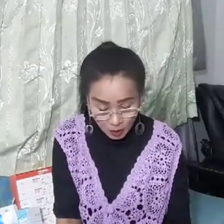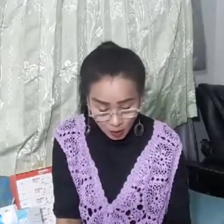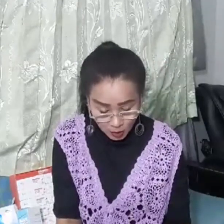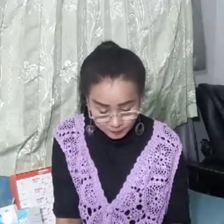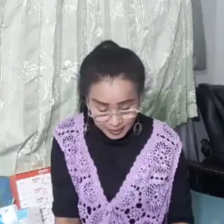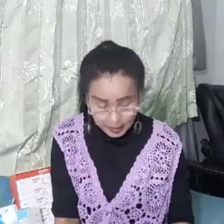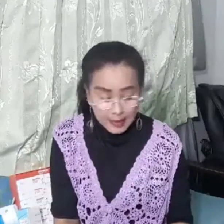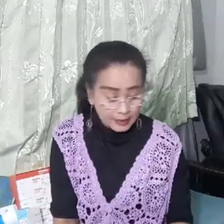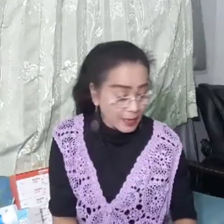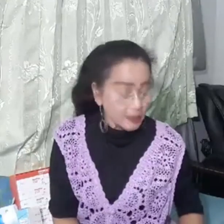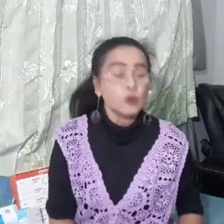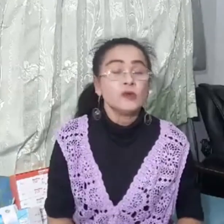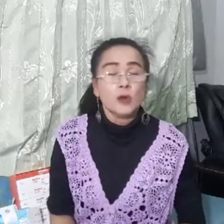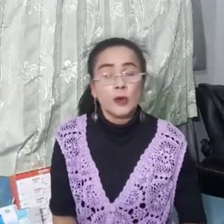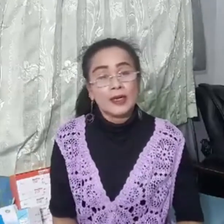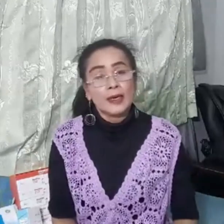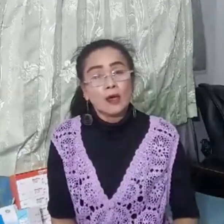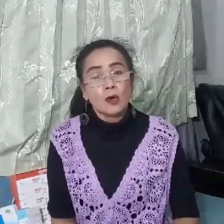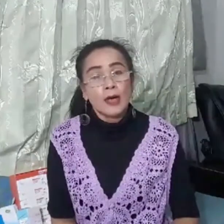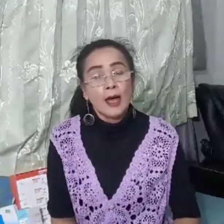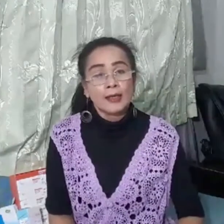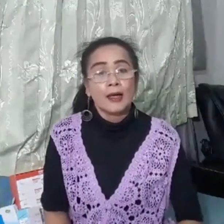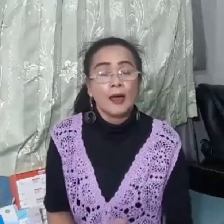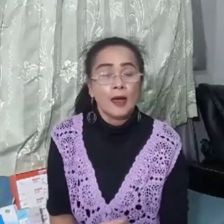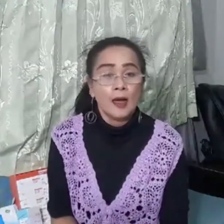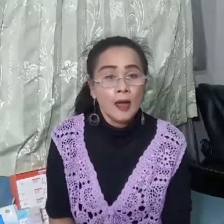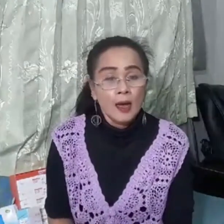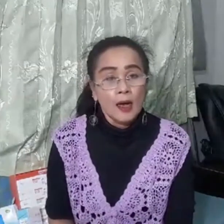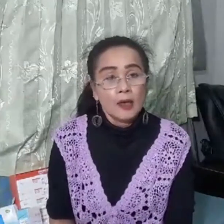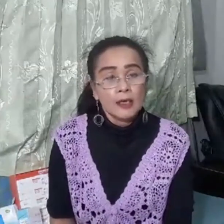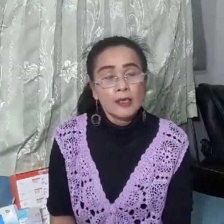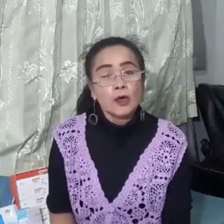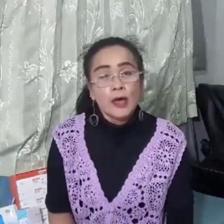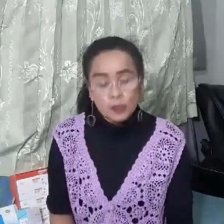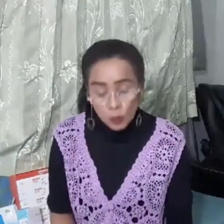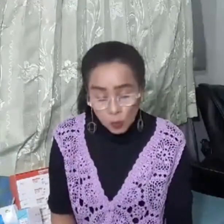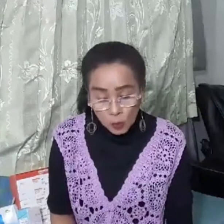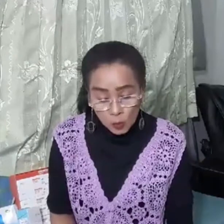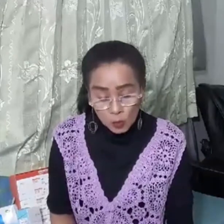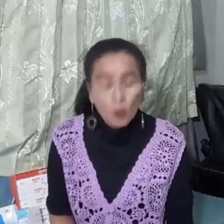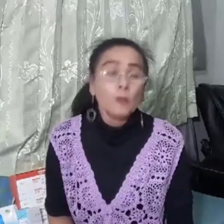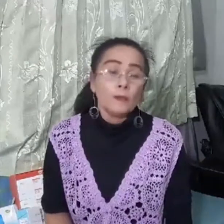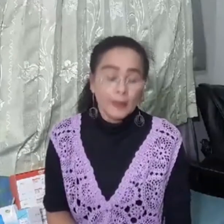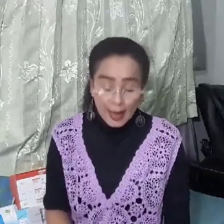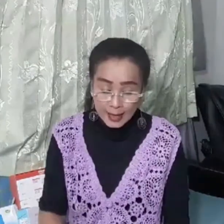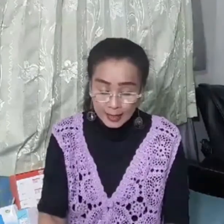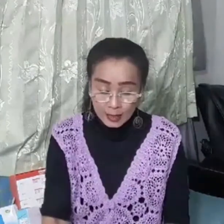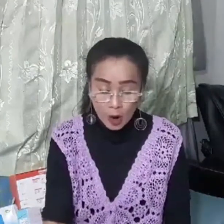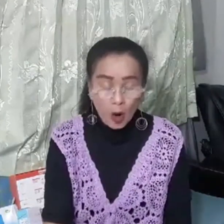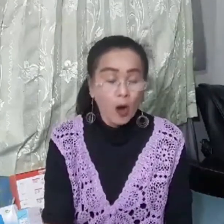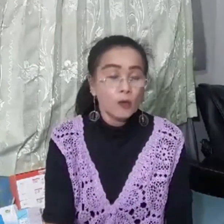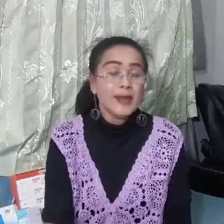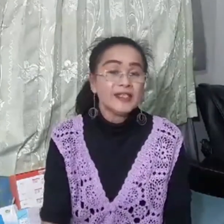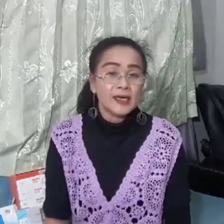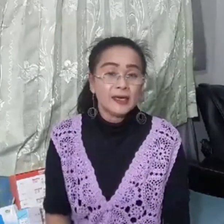ของการตั้งกระทู้สดในเรื่องของการในเรื่องของการถูกอุ้มนะคะของ